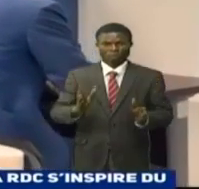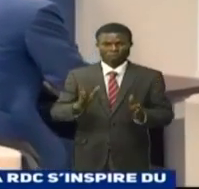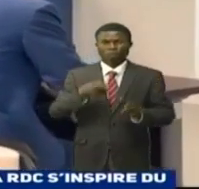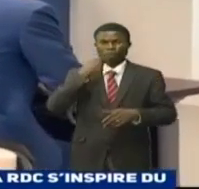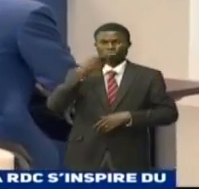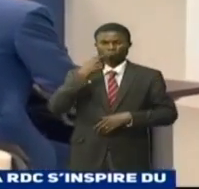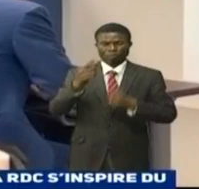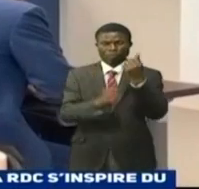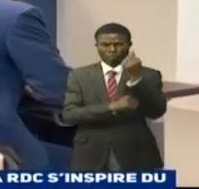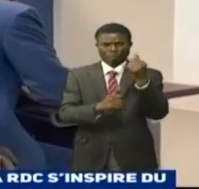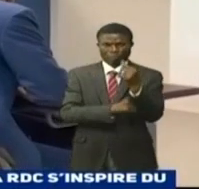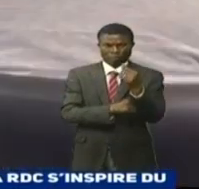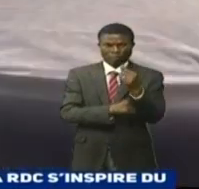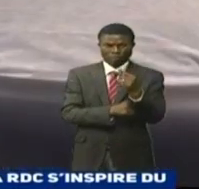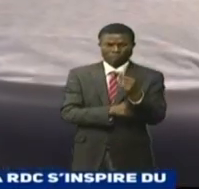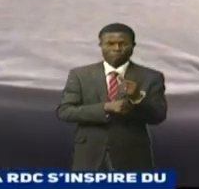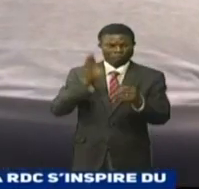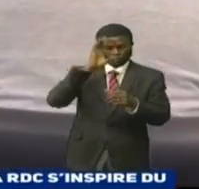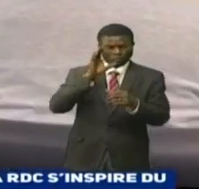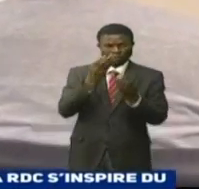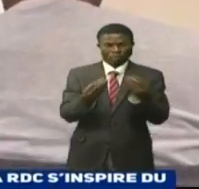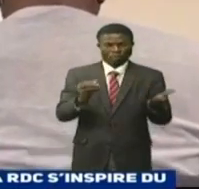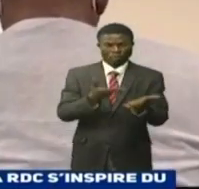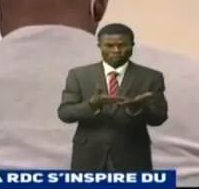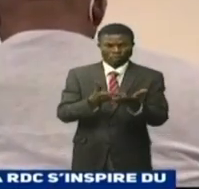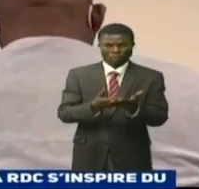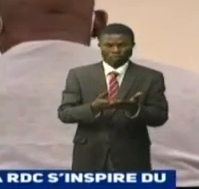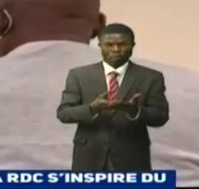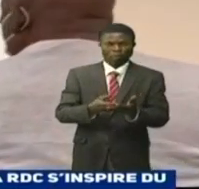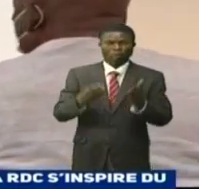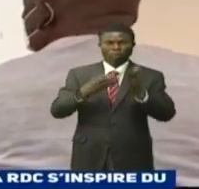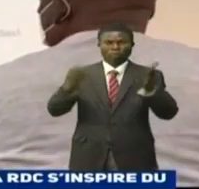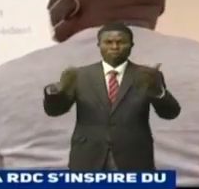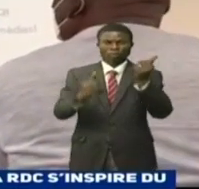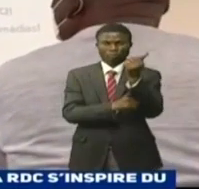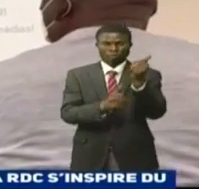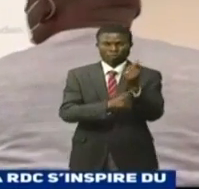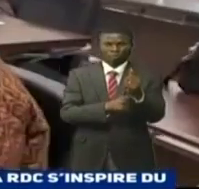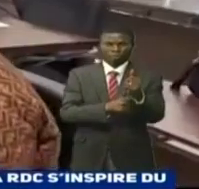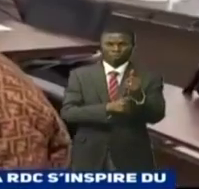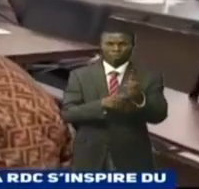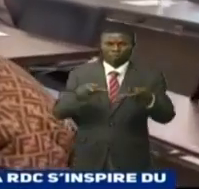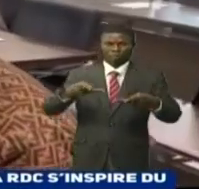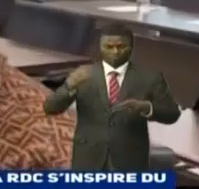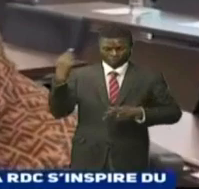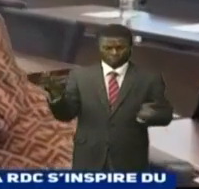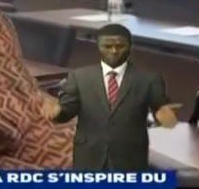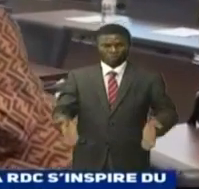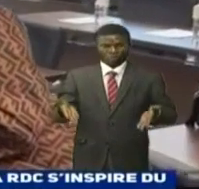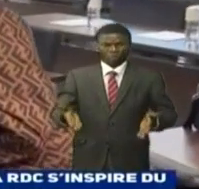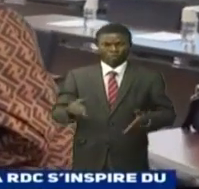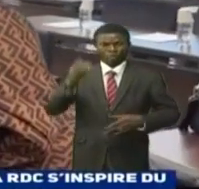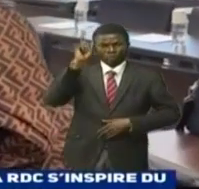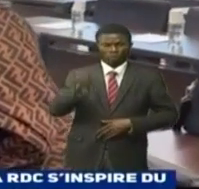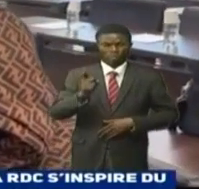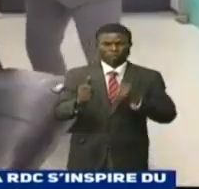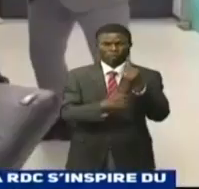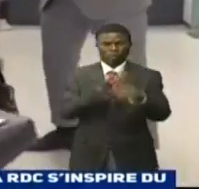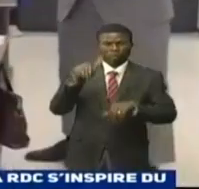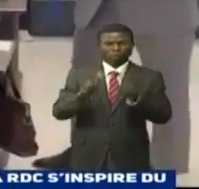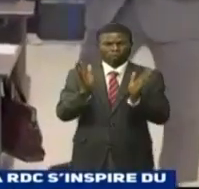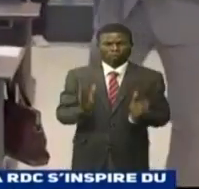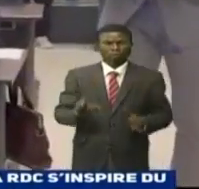des personnes son cheval de bataille composée de 90 membres de médiation non permanents et de sans membres secrétariat